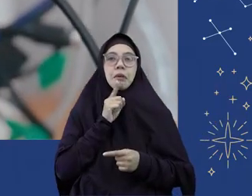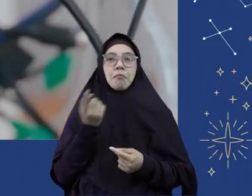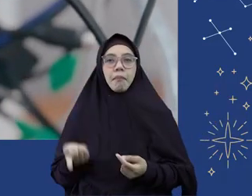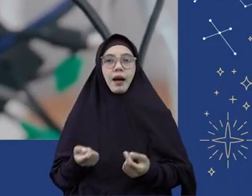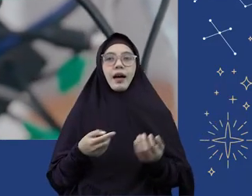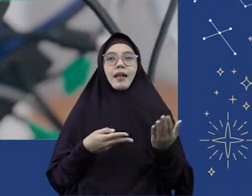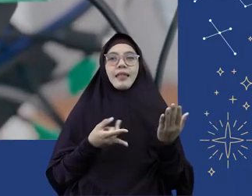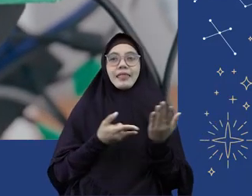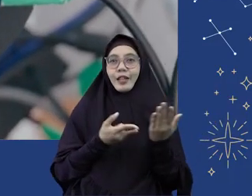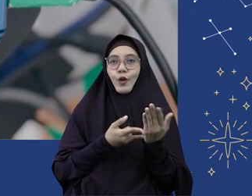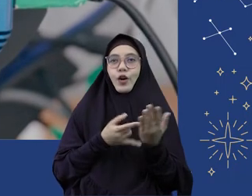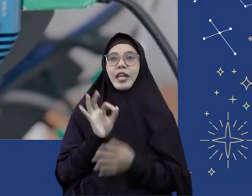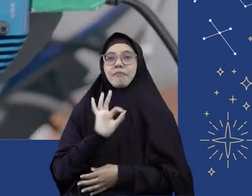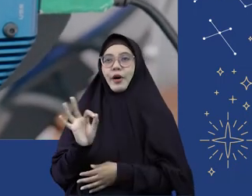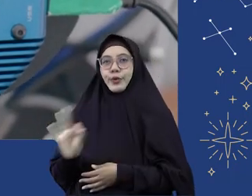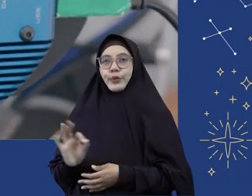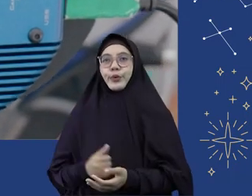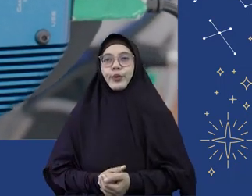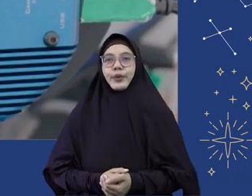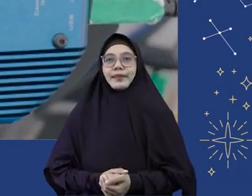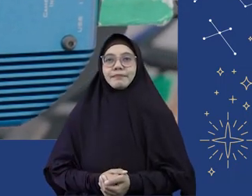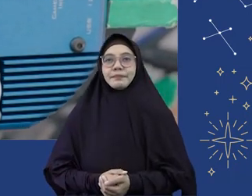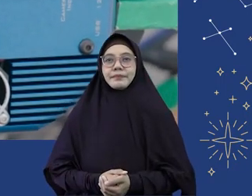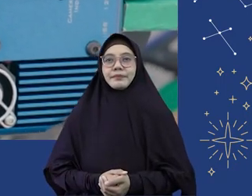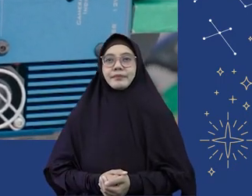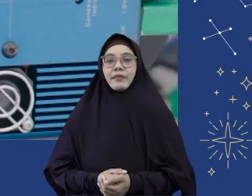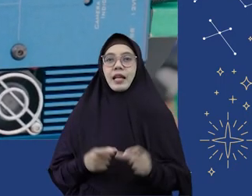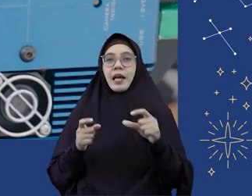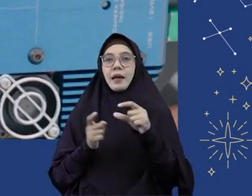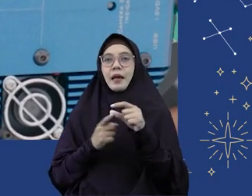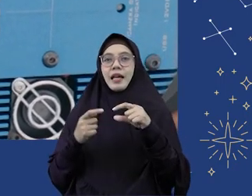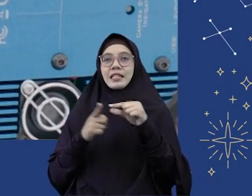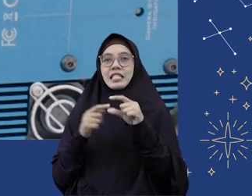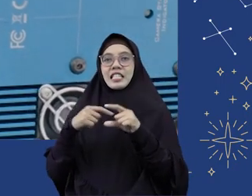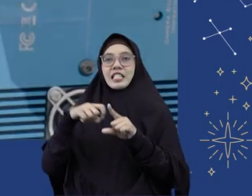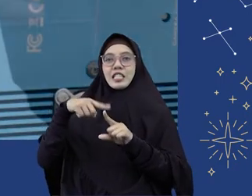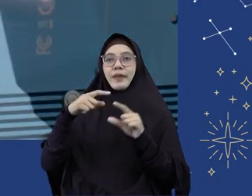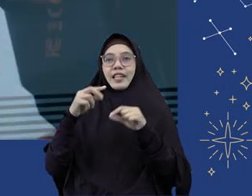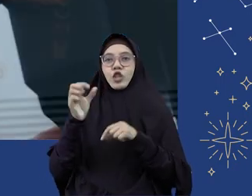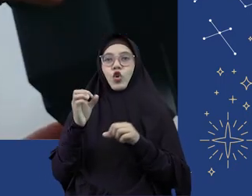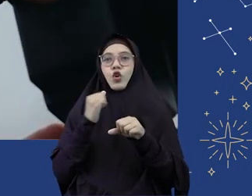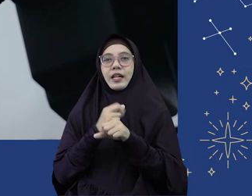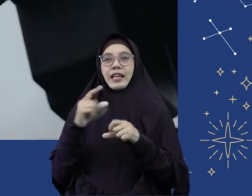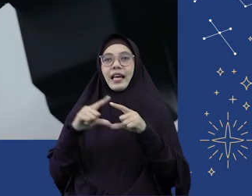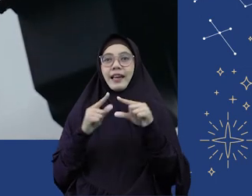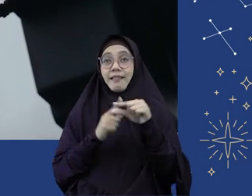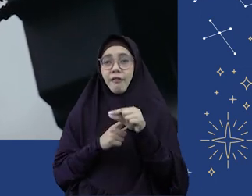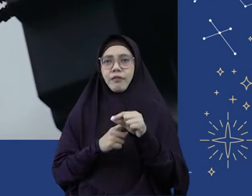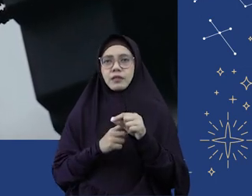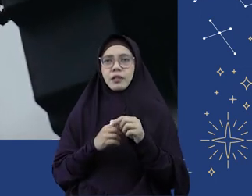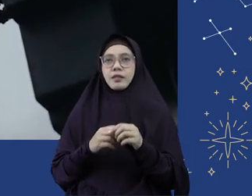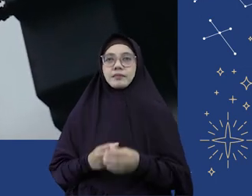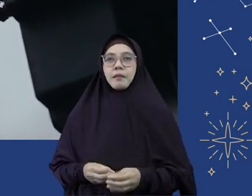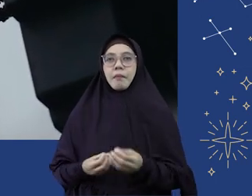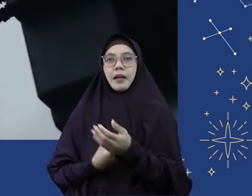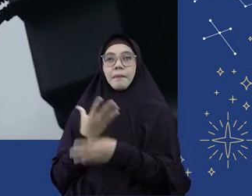tersebut mencakup penggunaan kamera digital spektograf inovasi dalam desain instrumen dan teknik pengamatan serta pengembangan